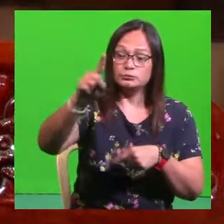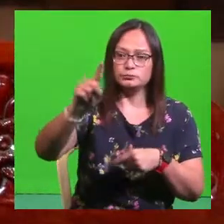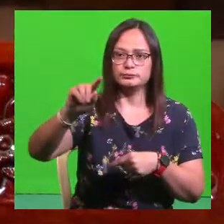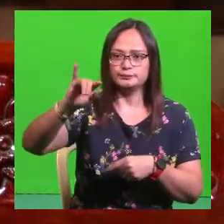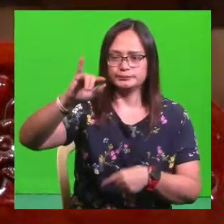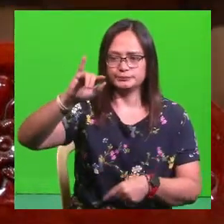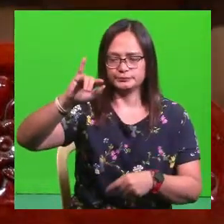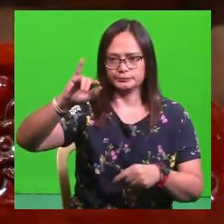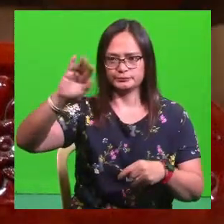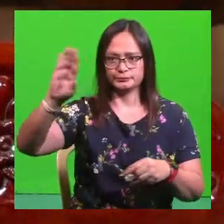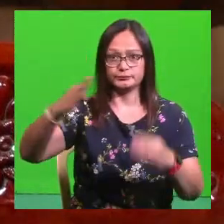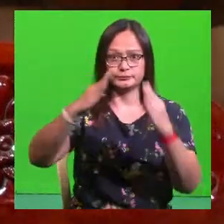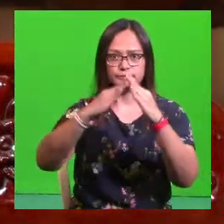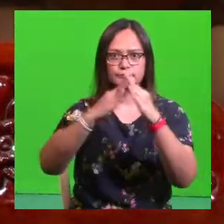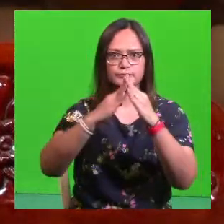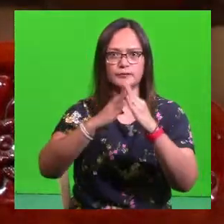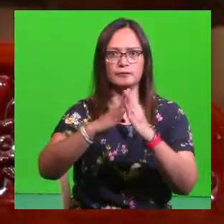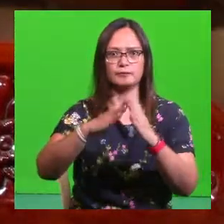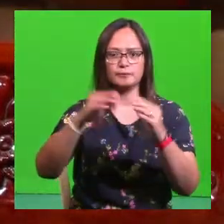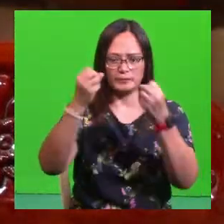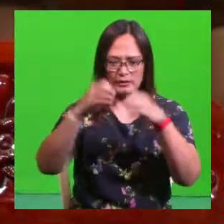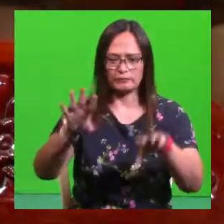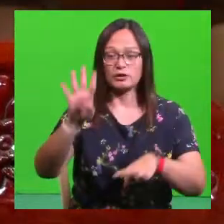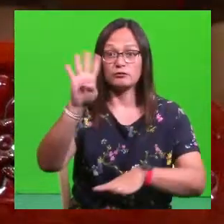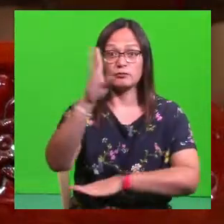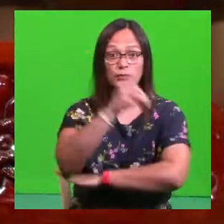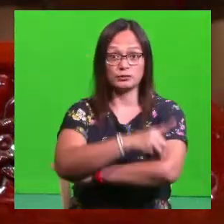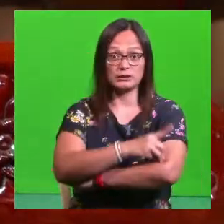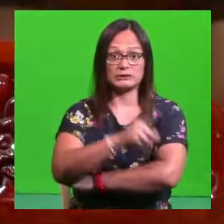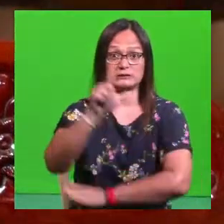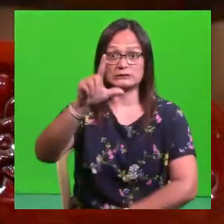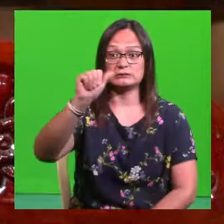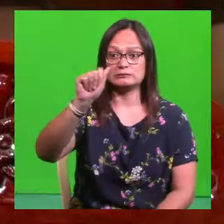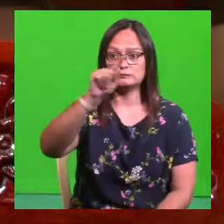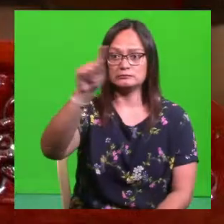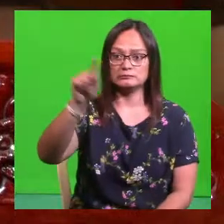that. Ang sabi ni Mary, Panginoon,